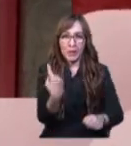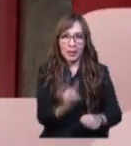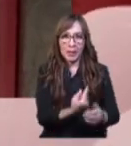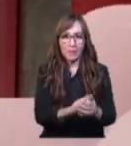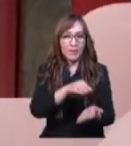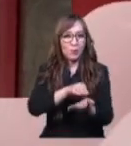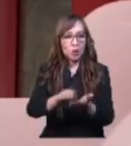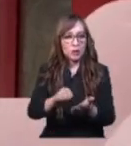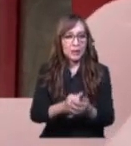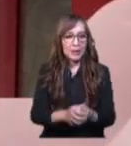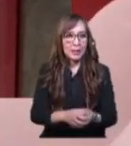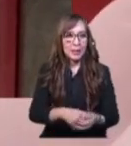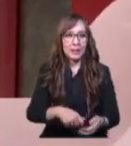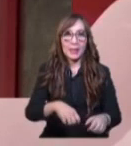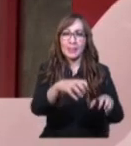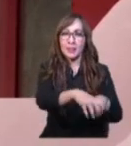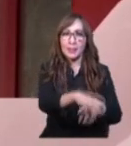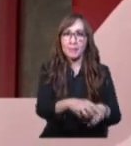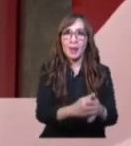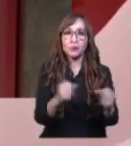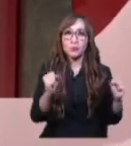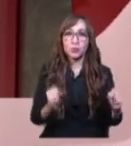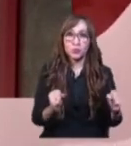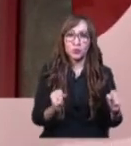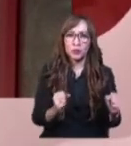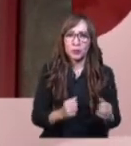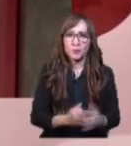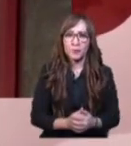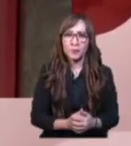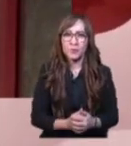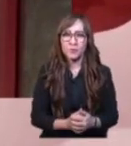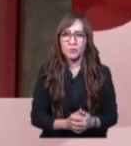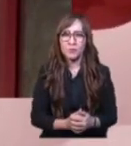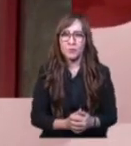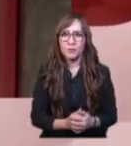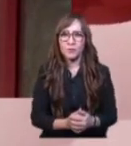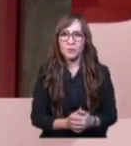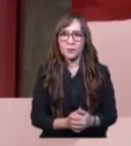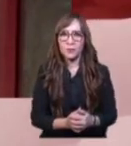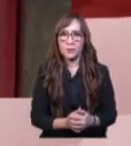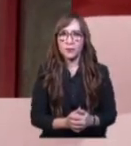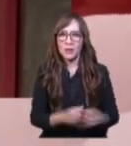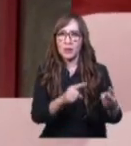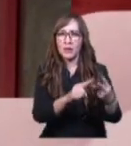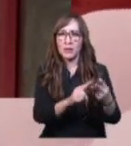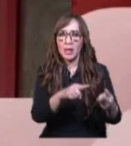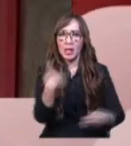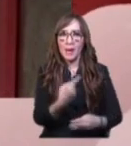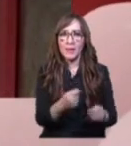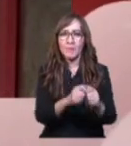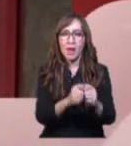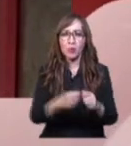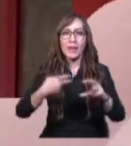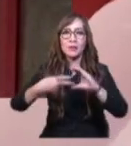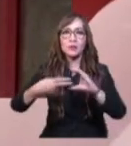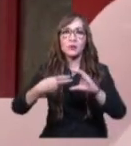tuku tempat duduk orang-orang tapi dalam kondisi kosong untuk merecall kekangenan tersebut. Atau yang ketiga, kami melakukan Zoom tadi